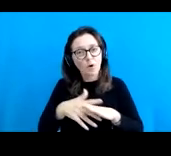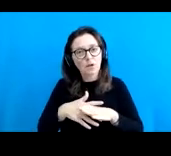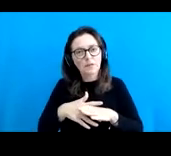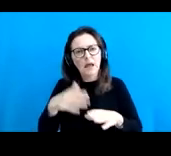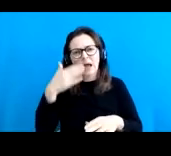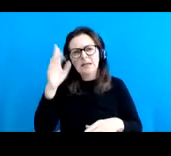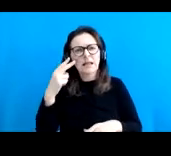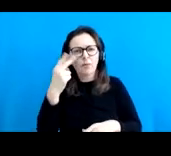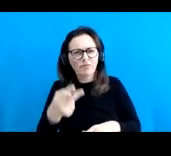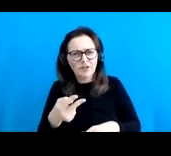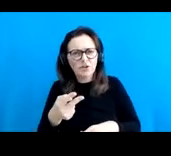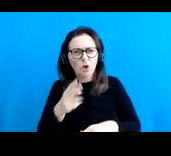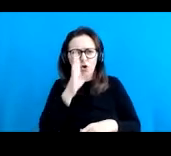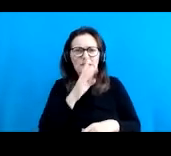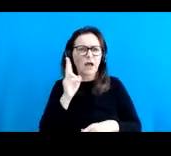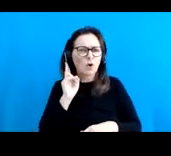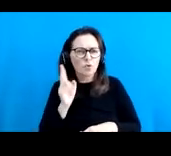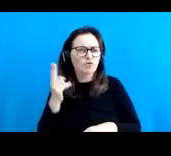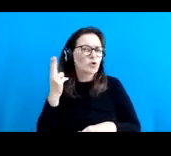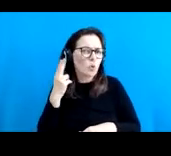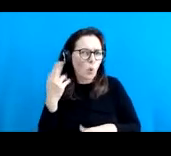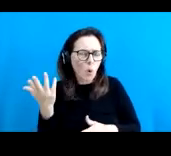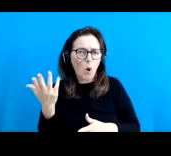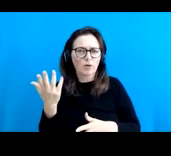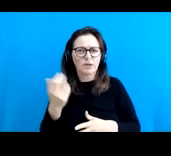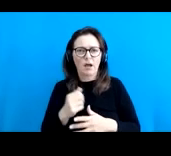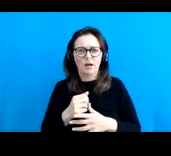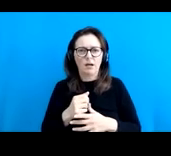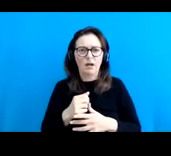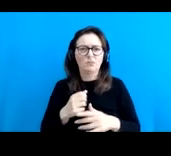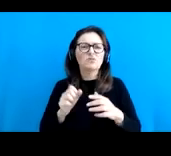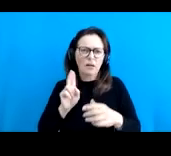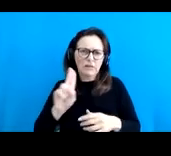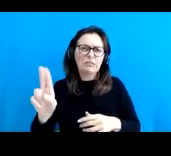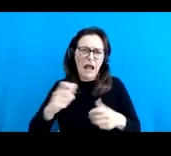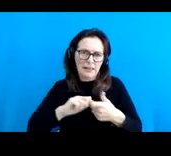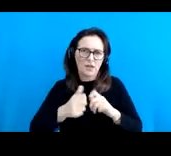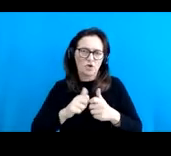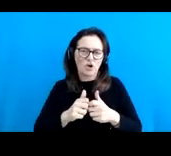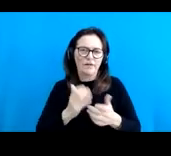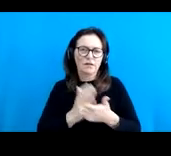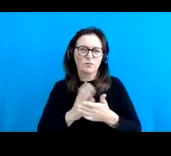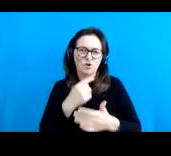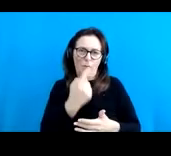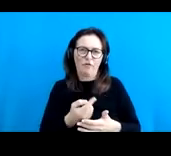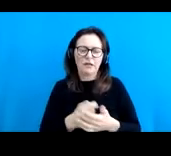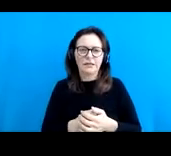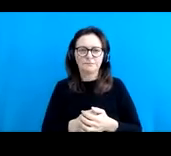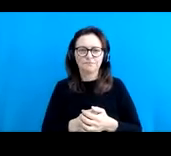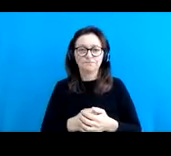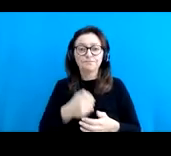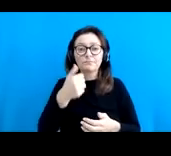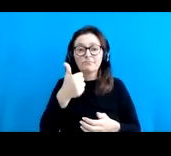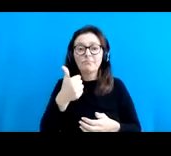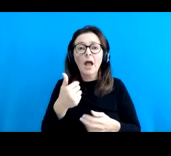slabovidnost in slepota, naglušnost in gluhota in torej vse nadaljne težave, ki smo jih že omenili. Eden od